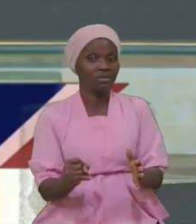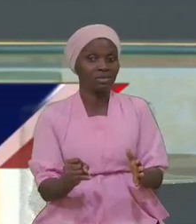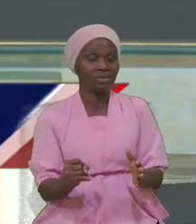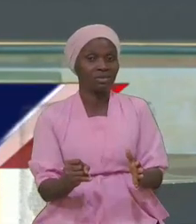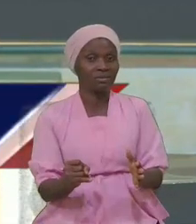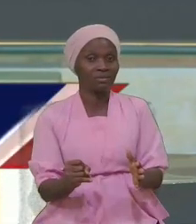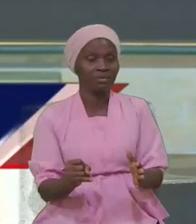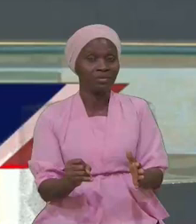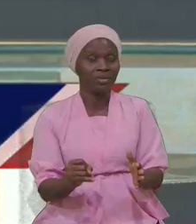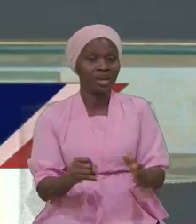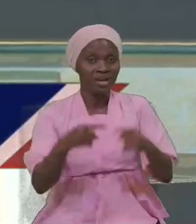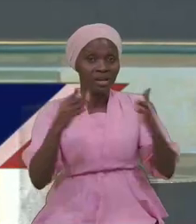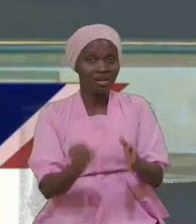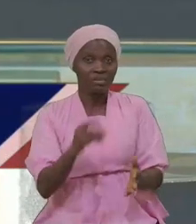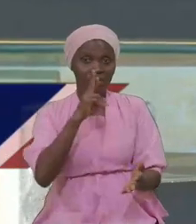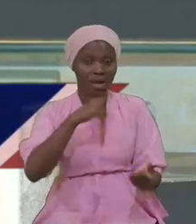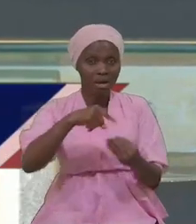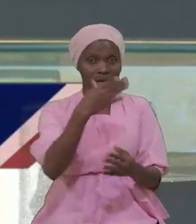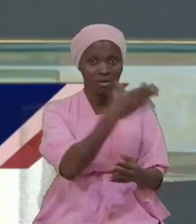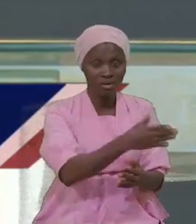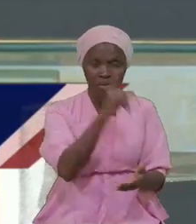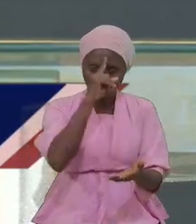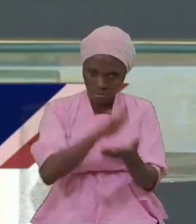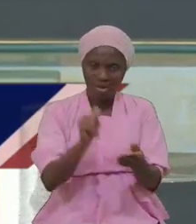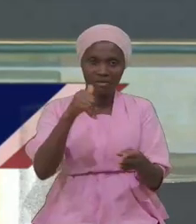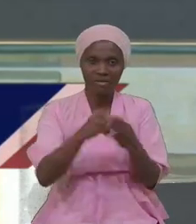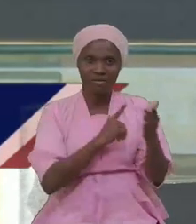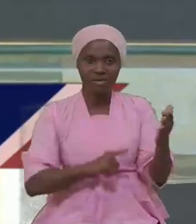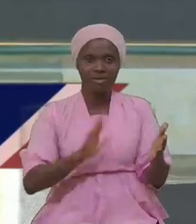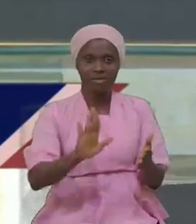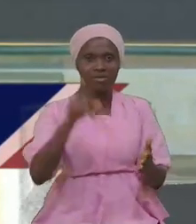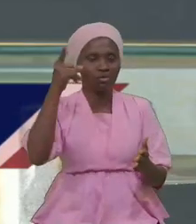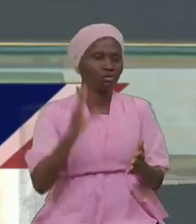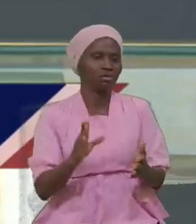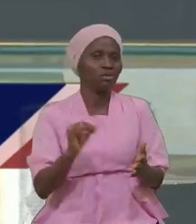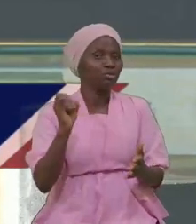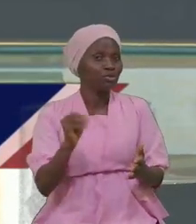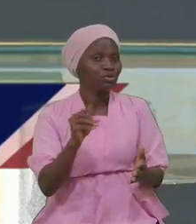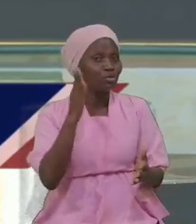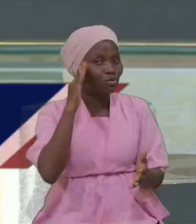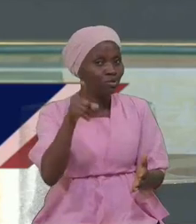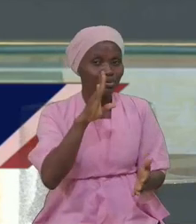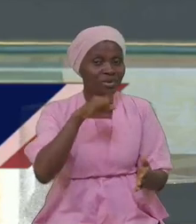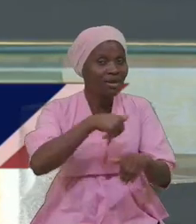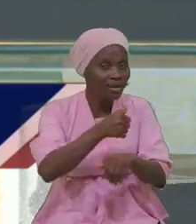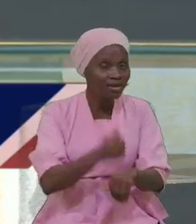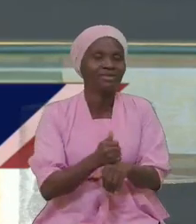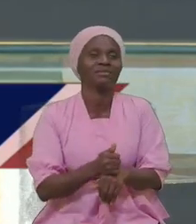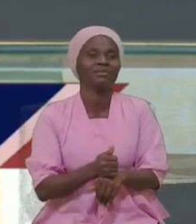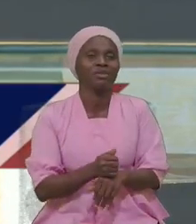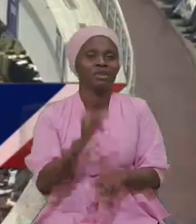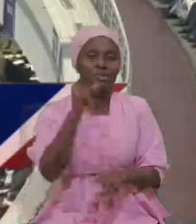au nom, confiez-vous en l'Éternel votre Dieu et vous serez affermis. Vous serez affermis au nom